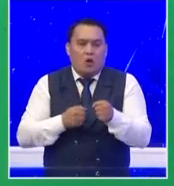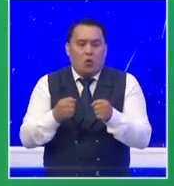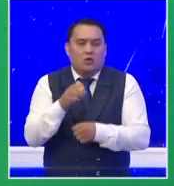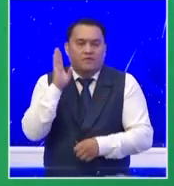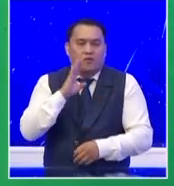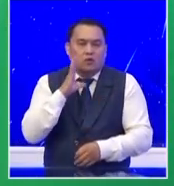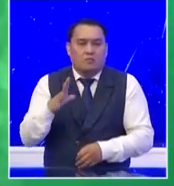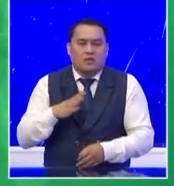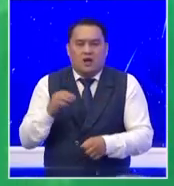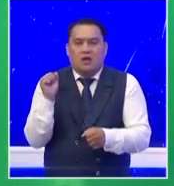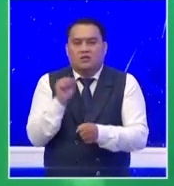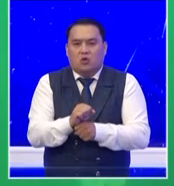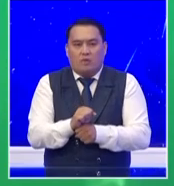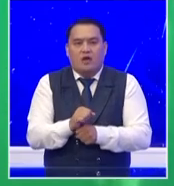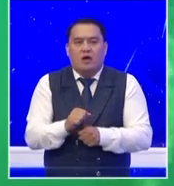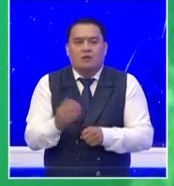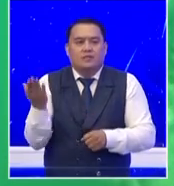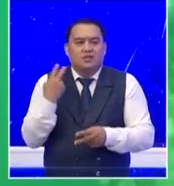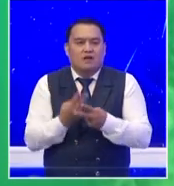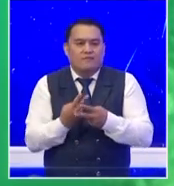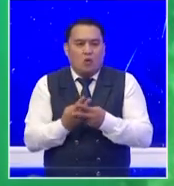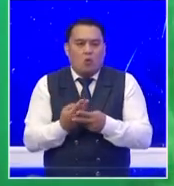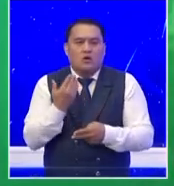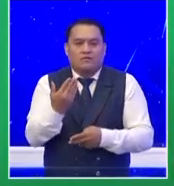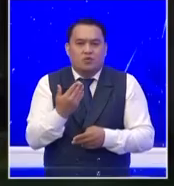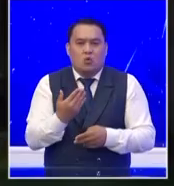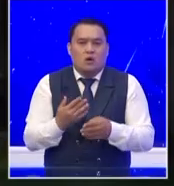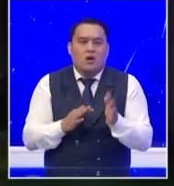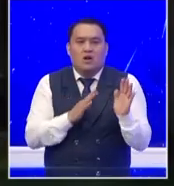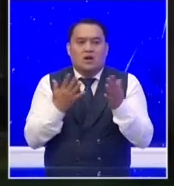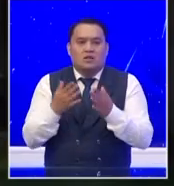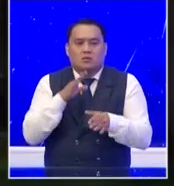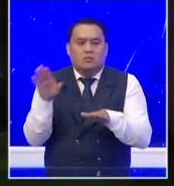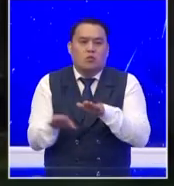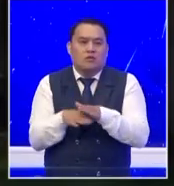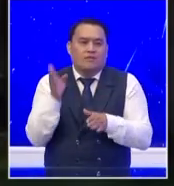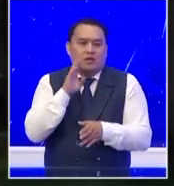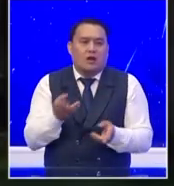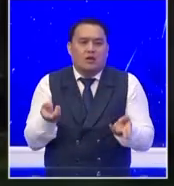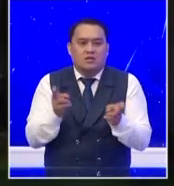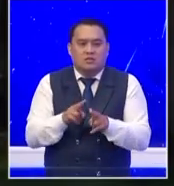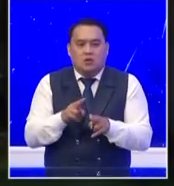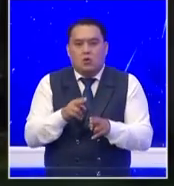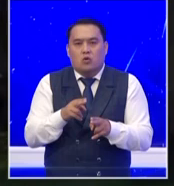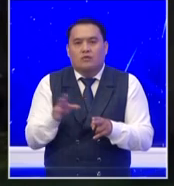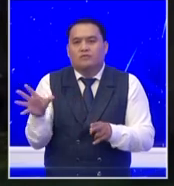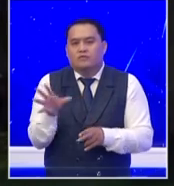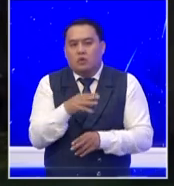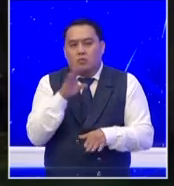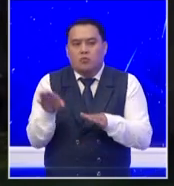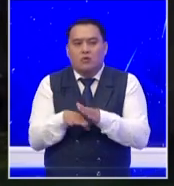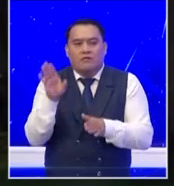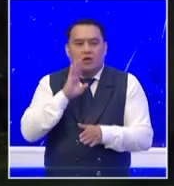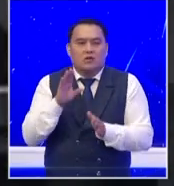воду, были остановлены. В результате бывшая колония, карьера и росший в них лес затопило. Место быстро полюбили дайверы. В общей сложности под водой